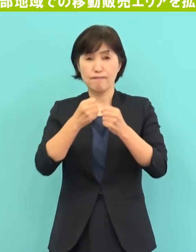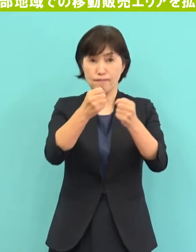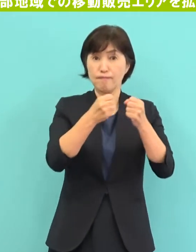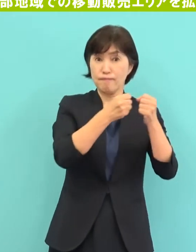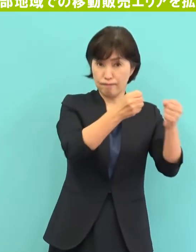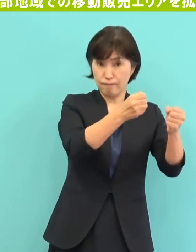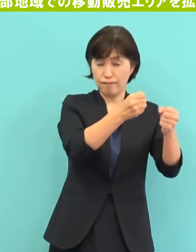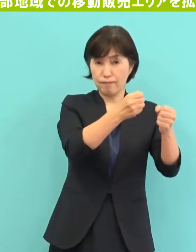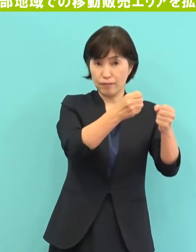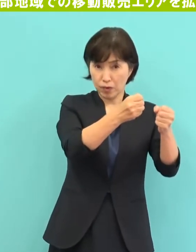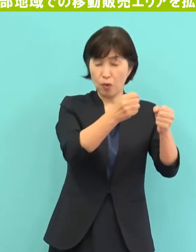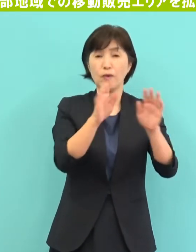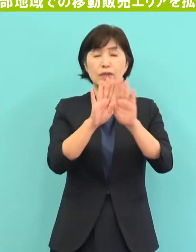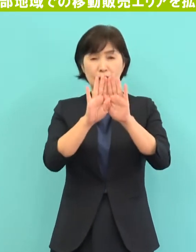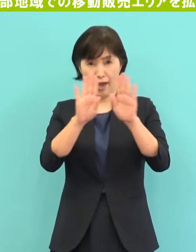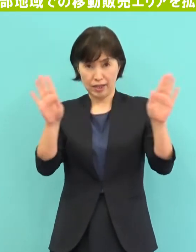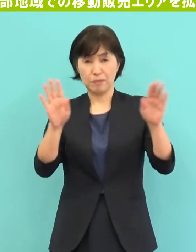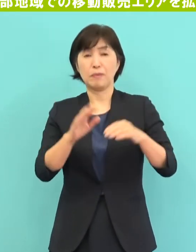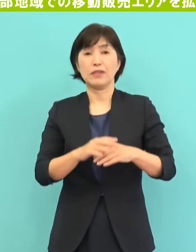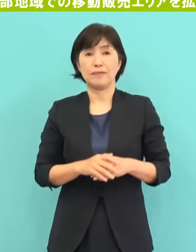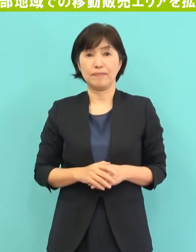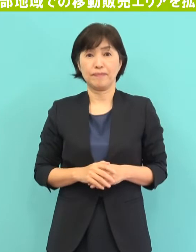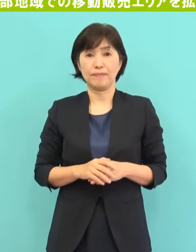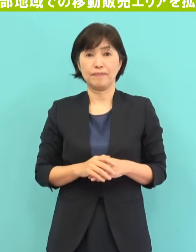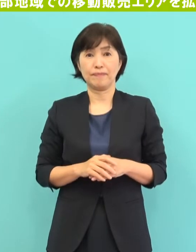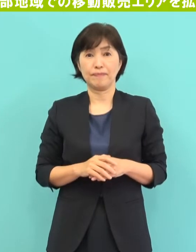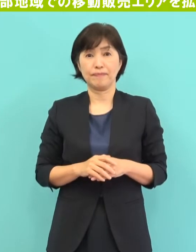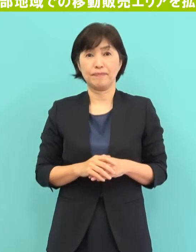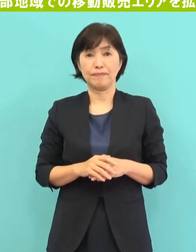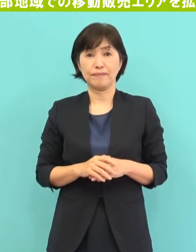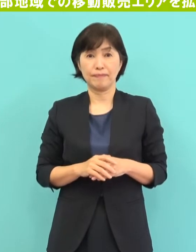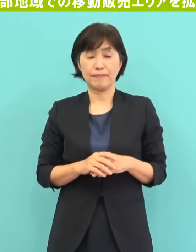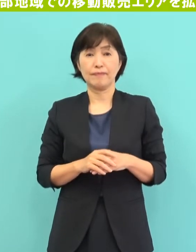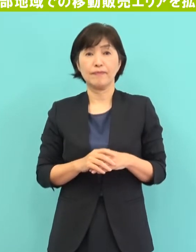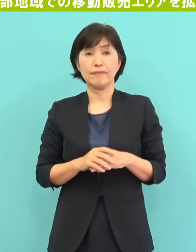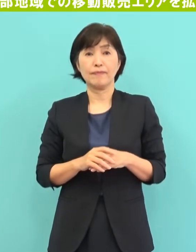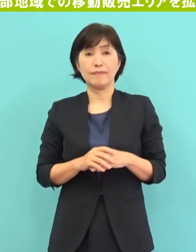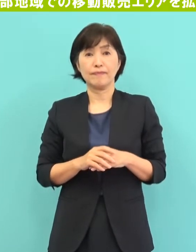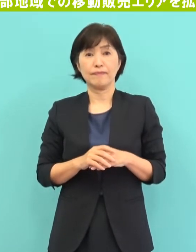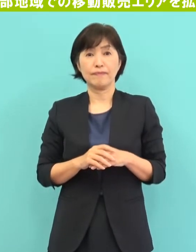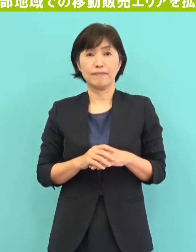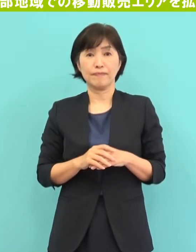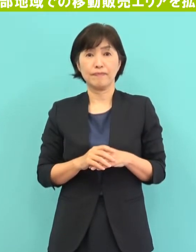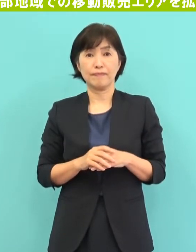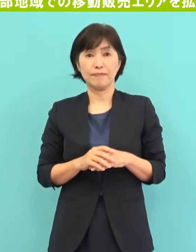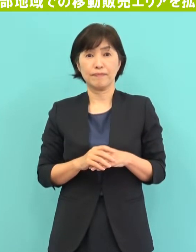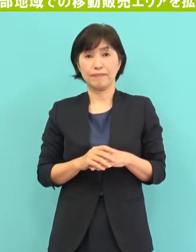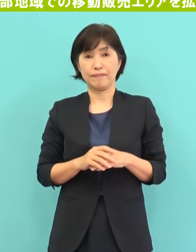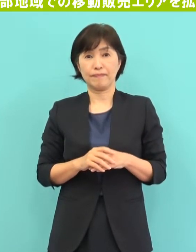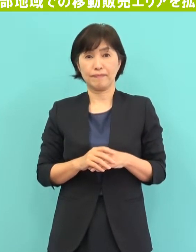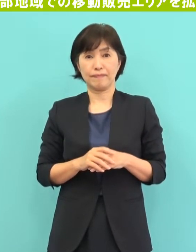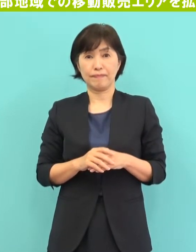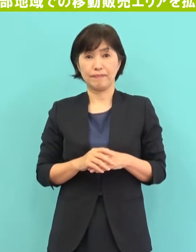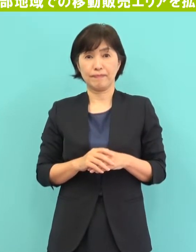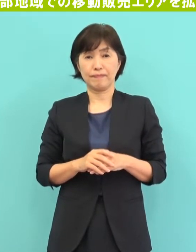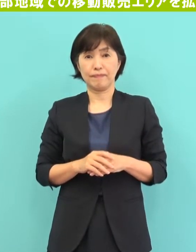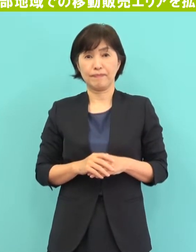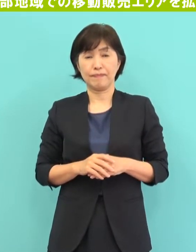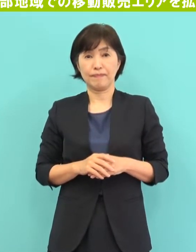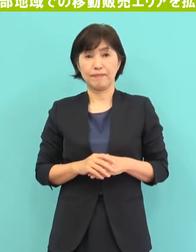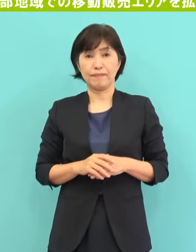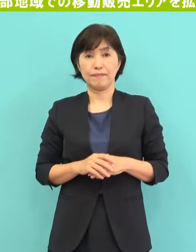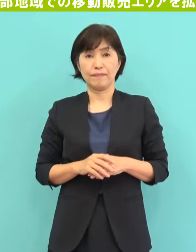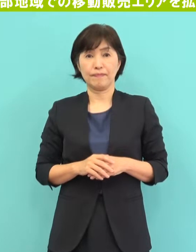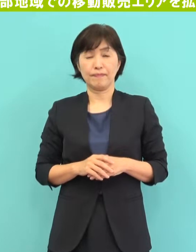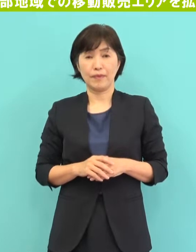のネットワークの網が新たに5広がるということとなりました実際にですねハ脳にページというか売り目にござい